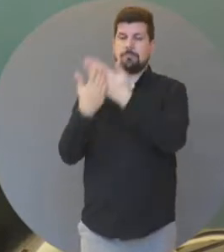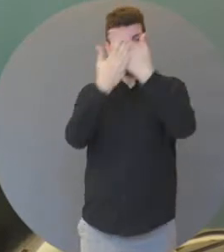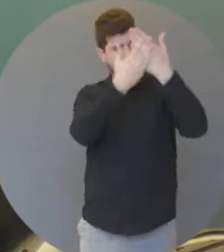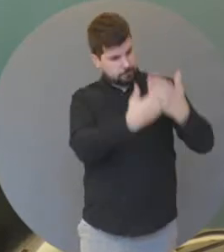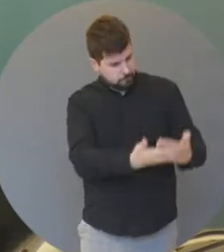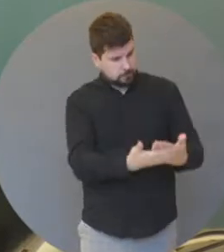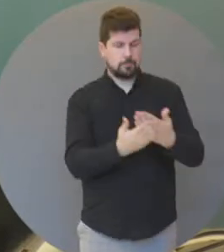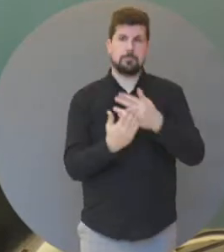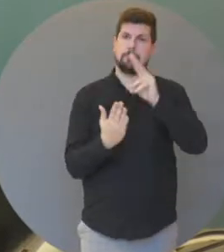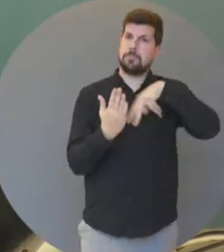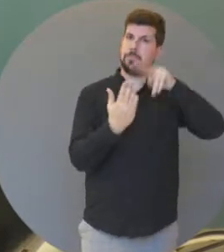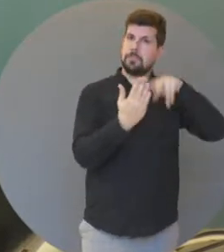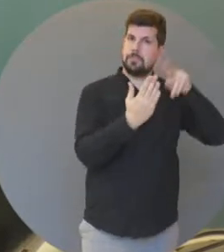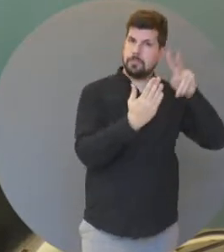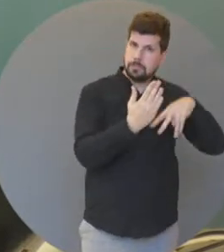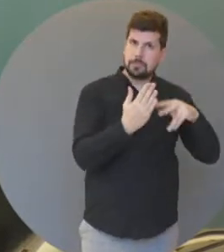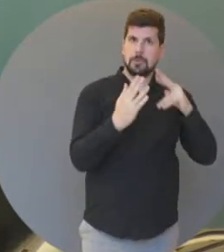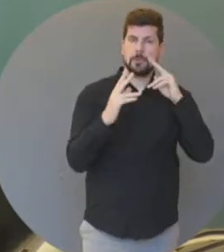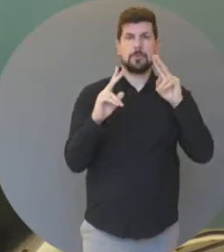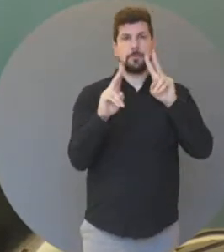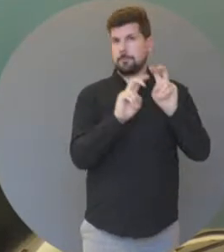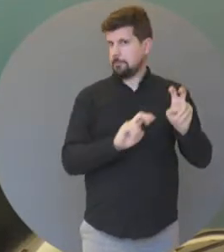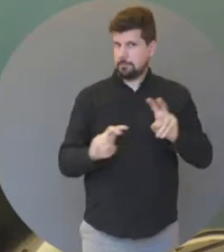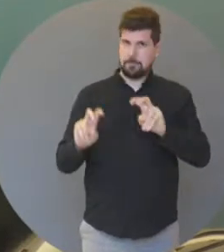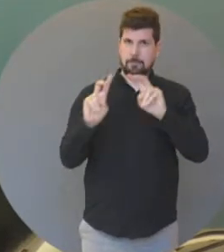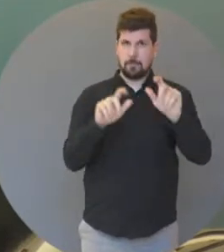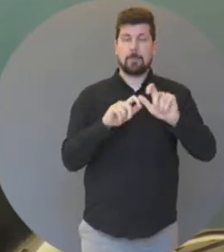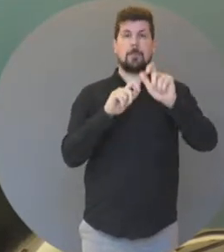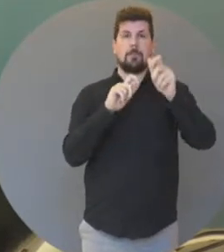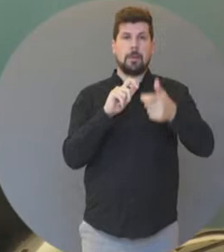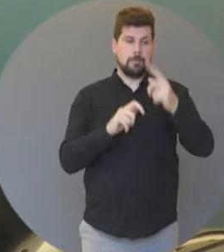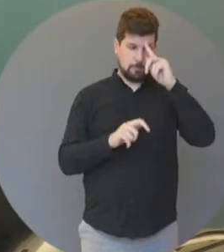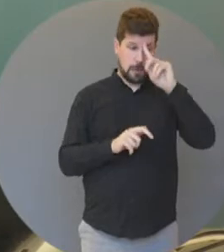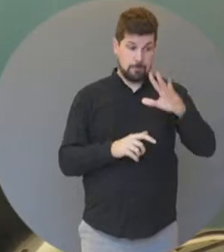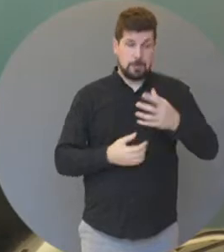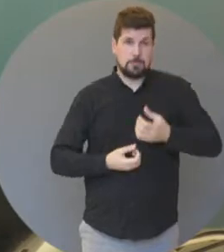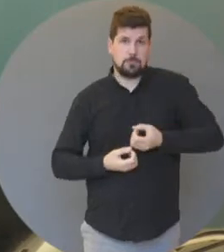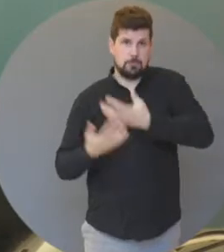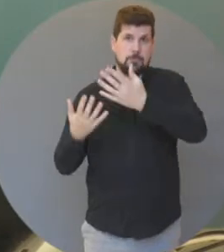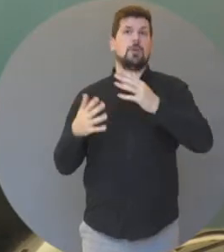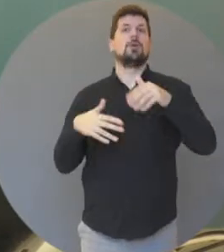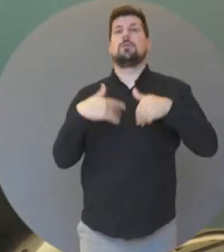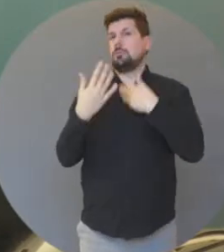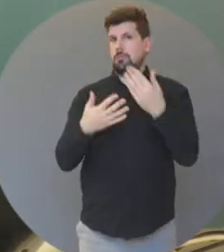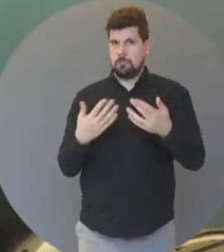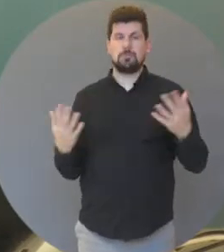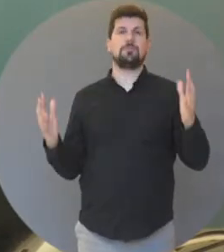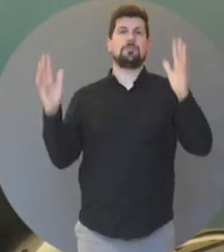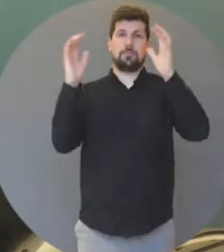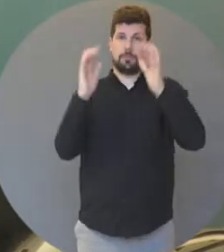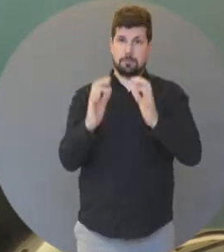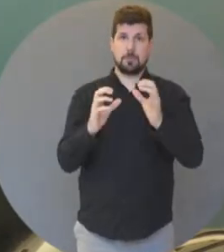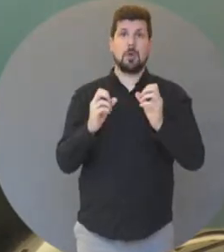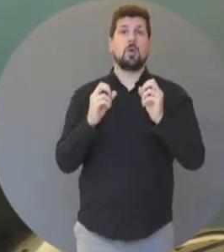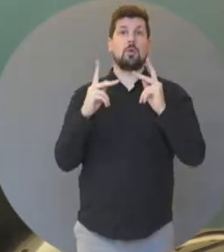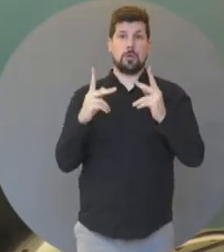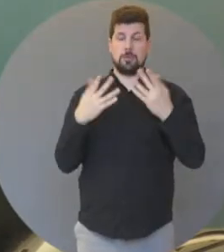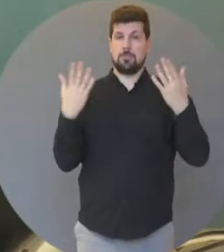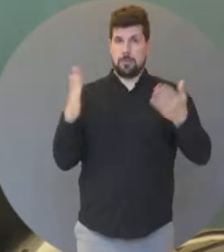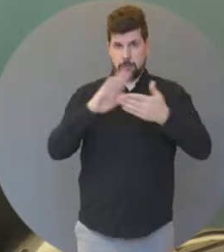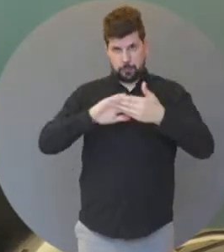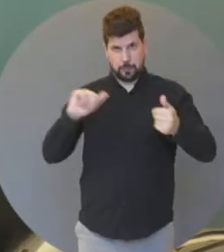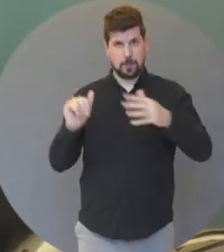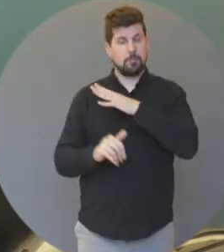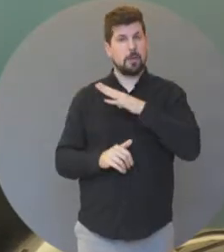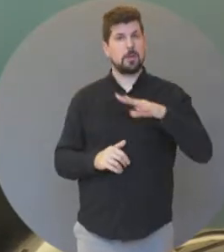maintenant l'examiner donner un avis pour que nous puissions nous retrouver ensuite après donc si vous le voulez bien je redonne la parole à Madame